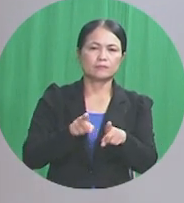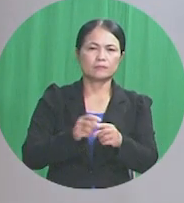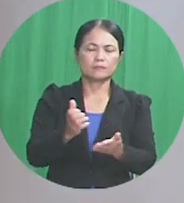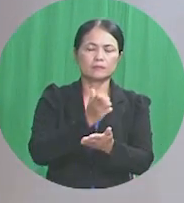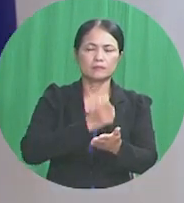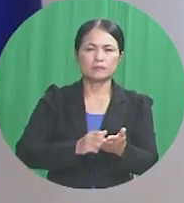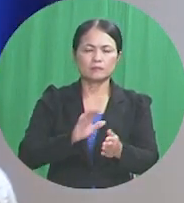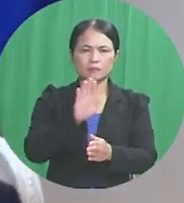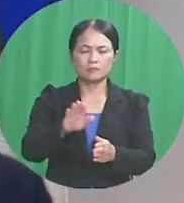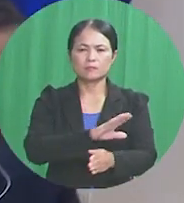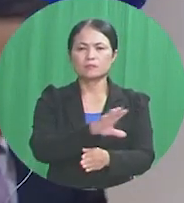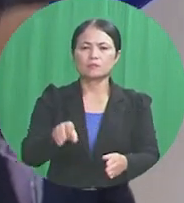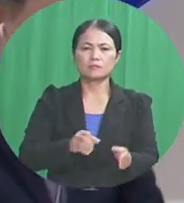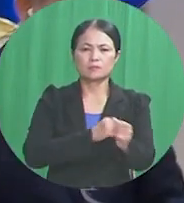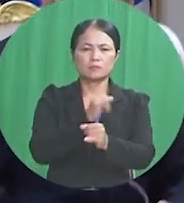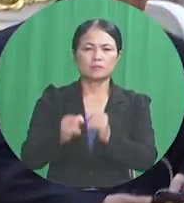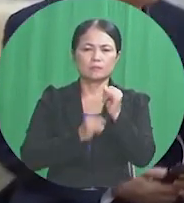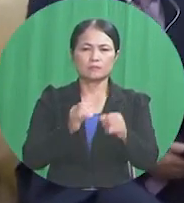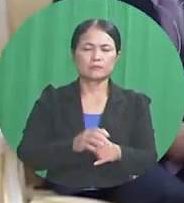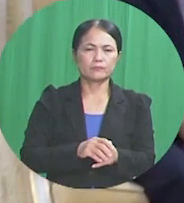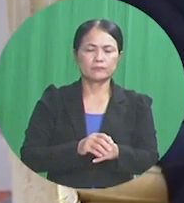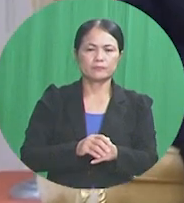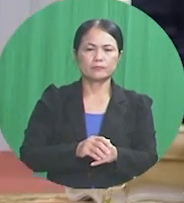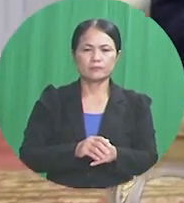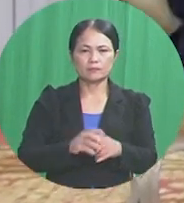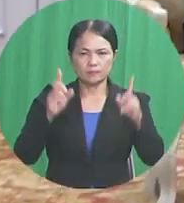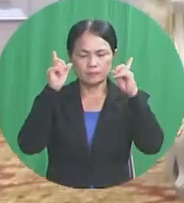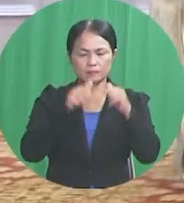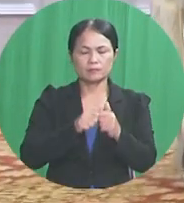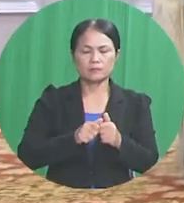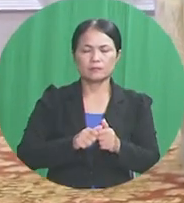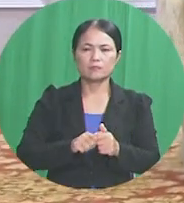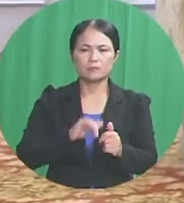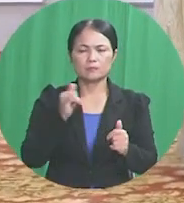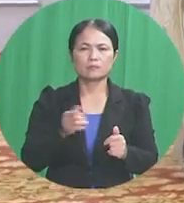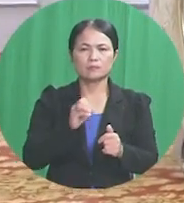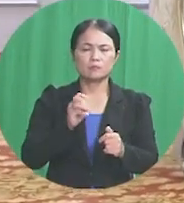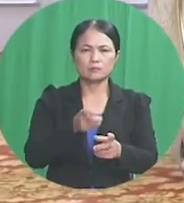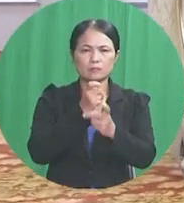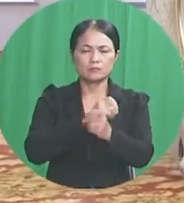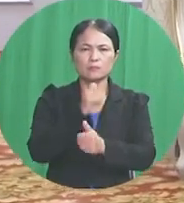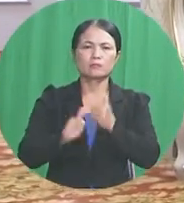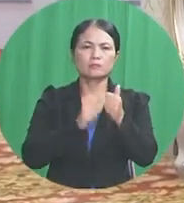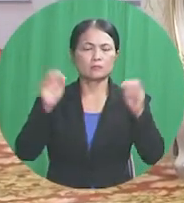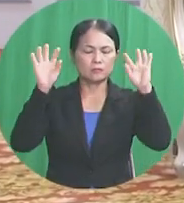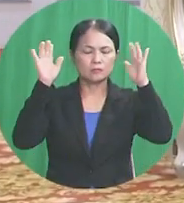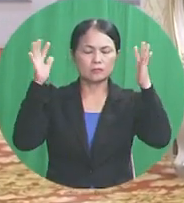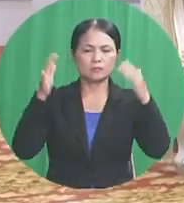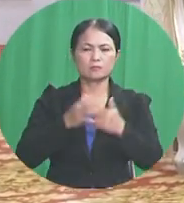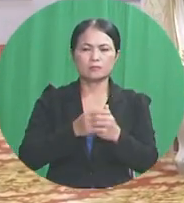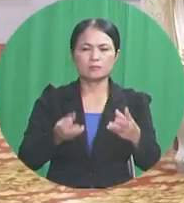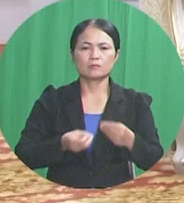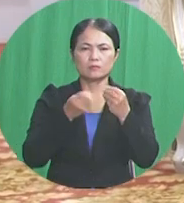ននីតិរបស់កម្ពុជានៅលើឆាកអន្តរជាតិឯកឧត្តមលេហៃជុងក៏បានគោរពសម្ដែងនៅការអបអរសាទរ